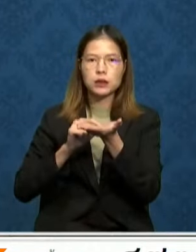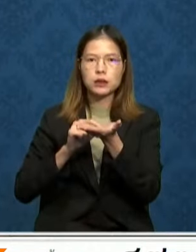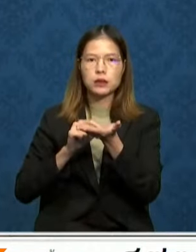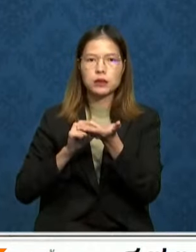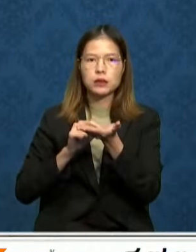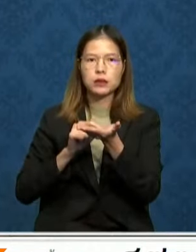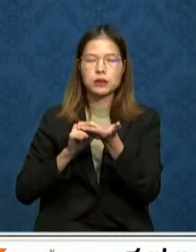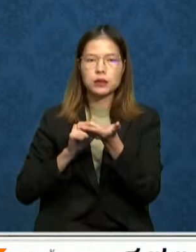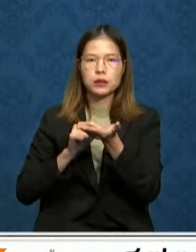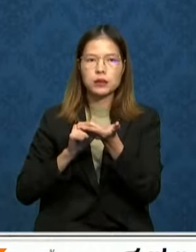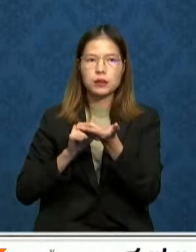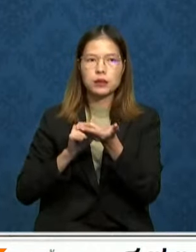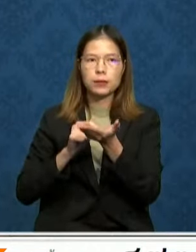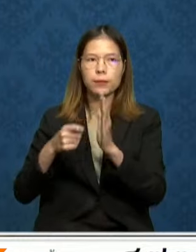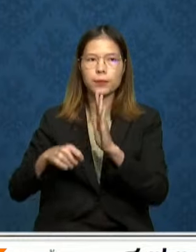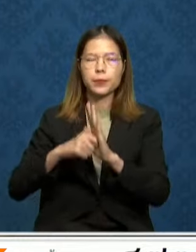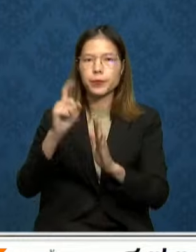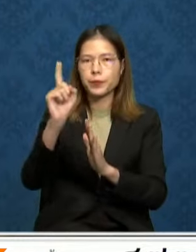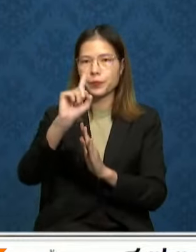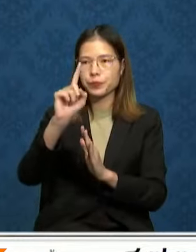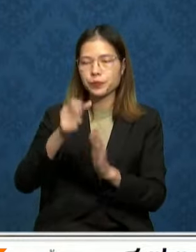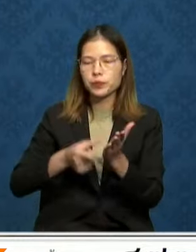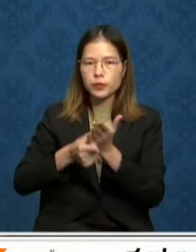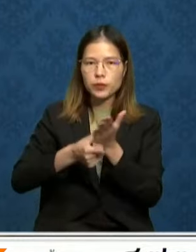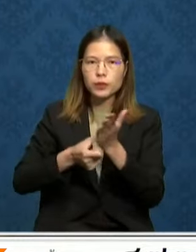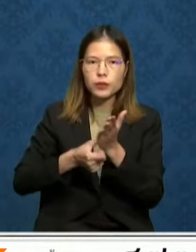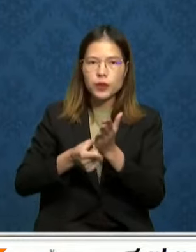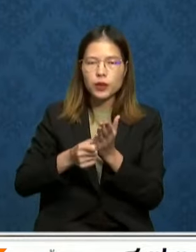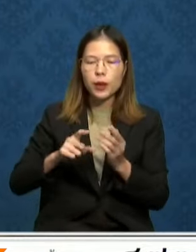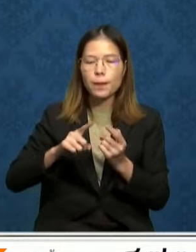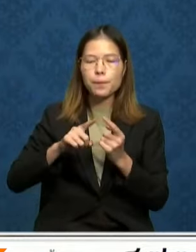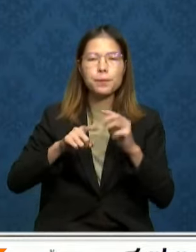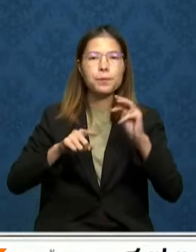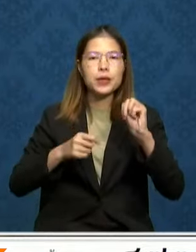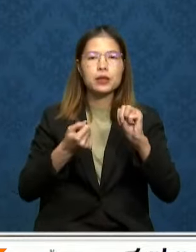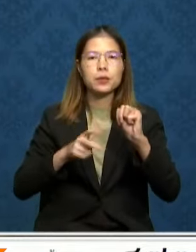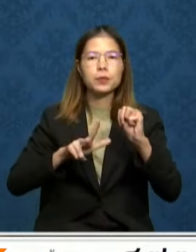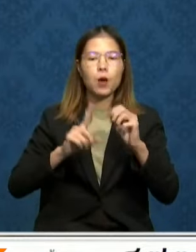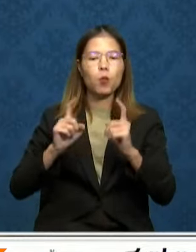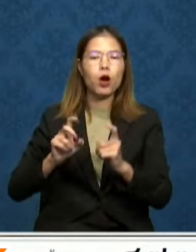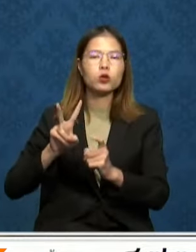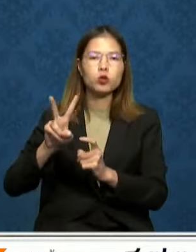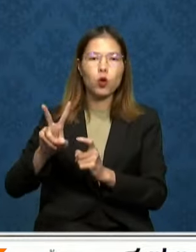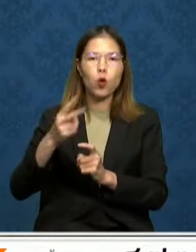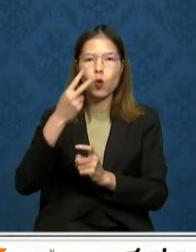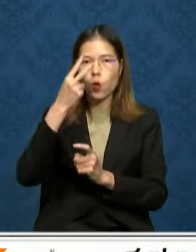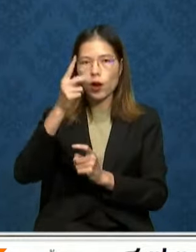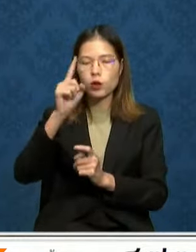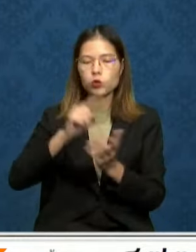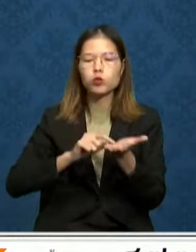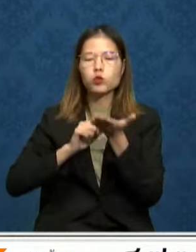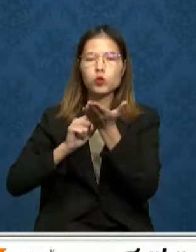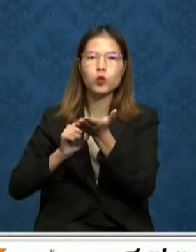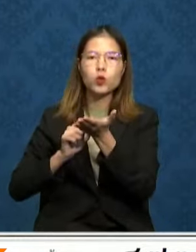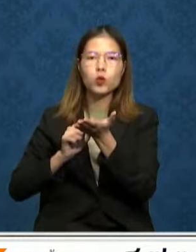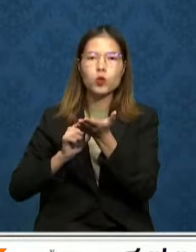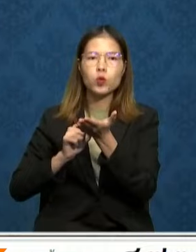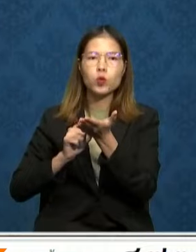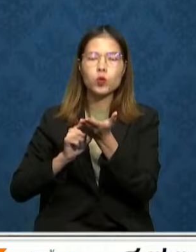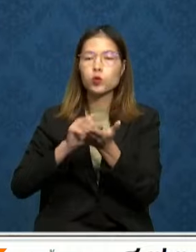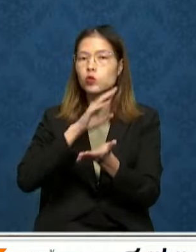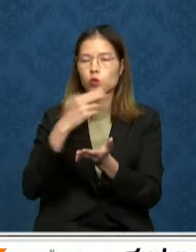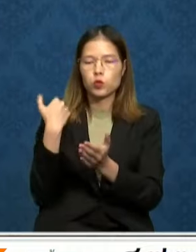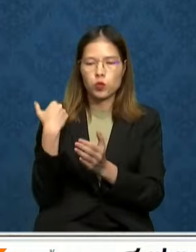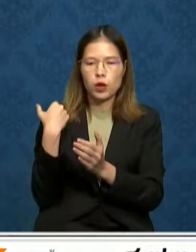ครับว่าเหตุที่จะต้องเป็นแก้การแก้ตามมาตรา 13วรรค 2ที่เห็นเนี่ยท่านยกตัวอย่างเช่นหากยึด